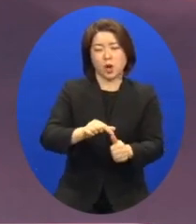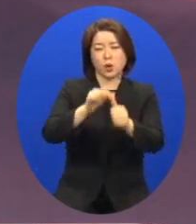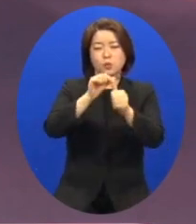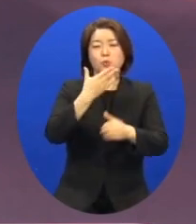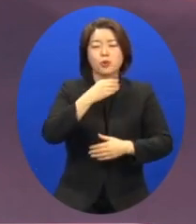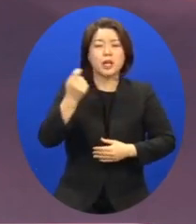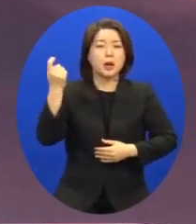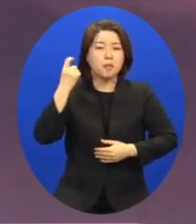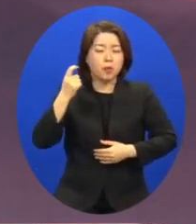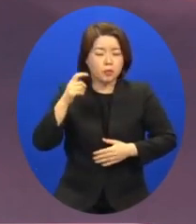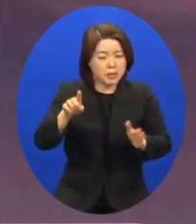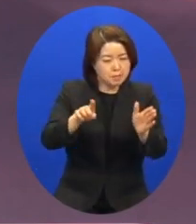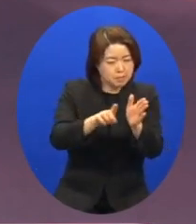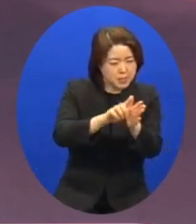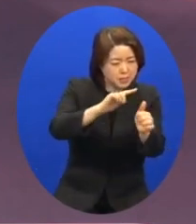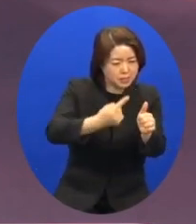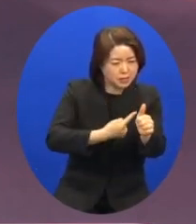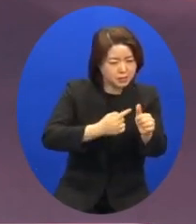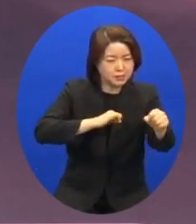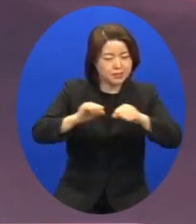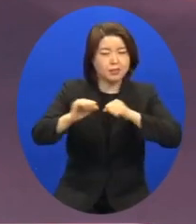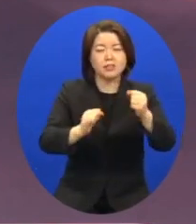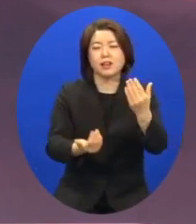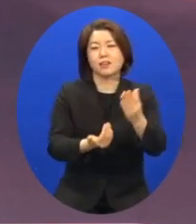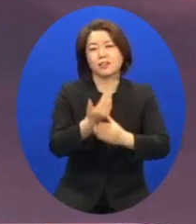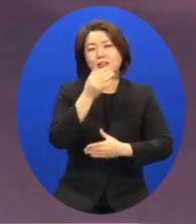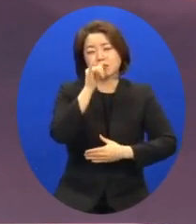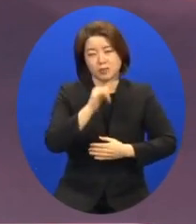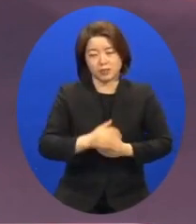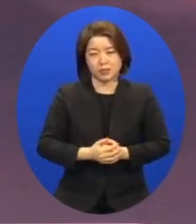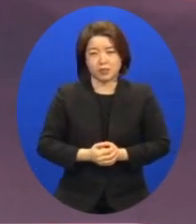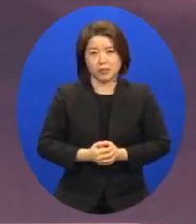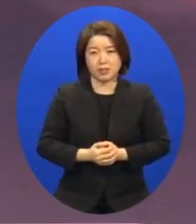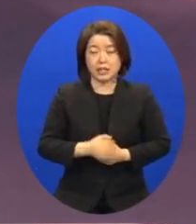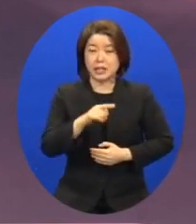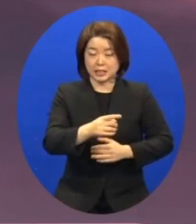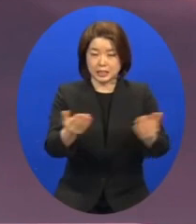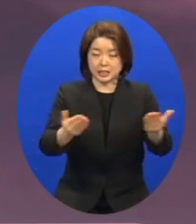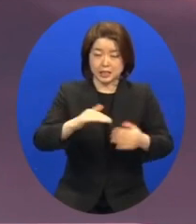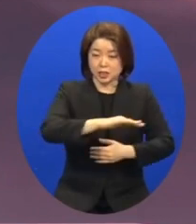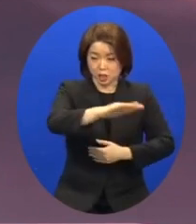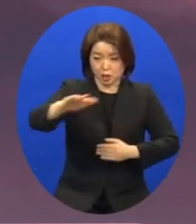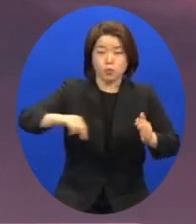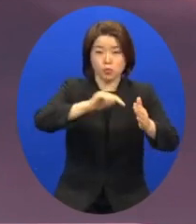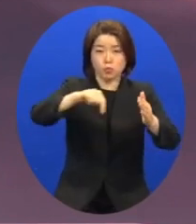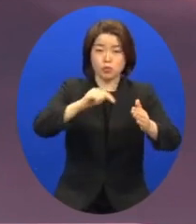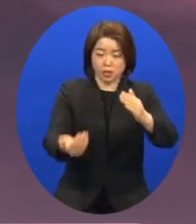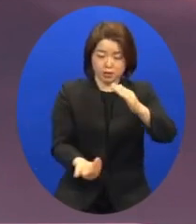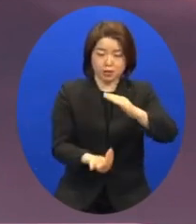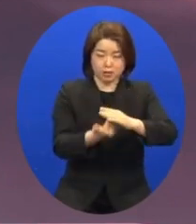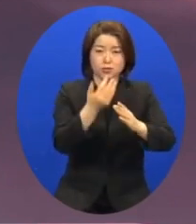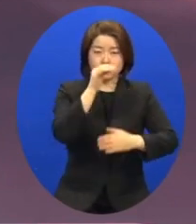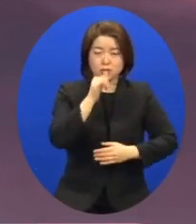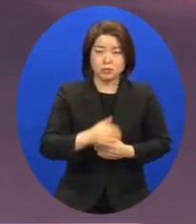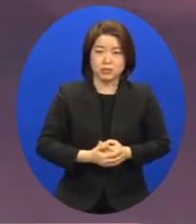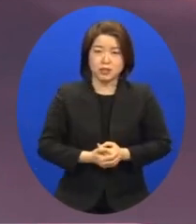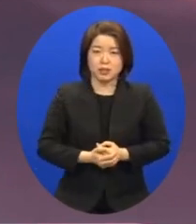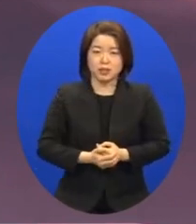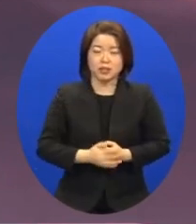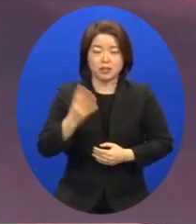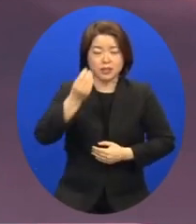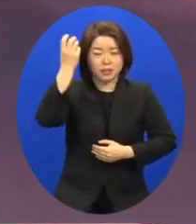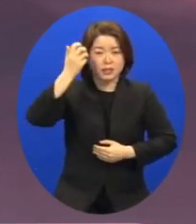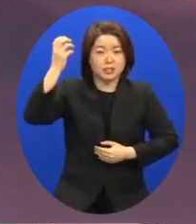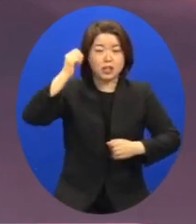믿어지는 역사가 일어나는 것 이익이 제가 우리 안에 일어나고 있습니다 성령께서